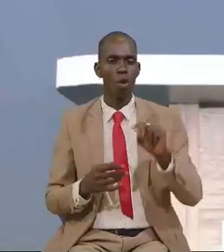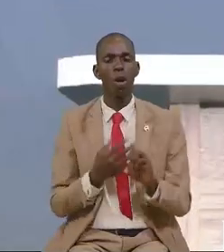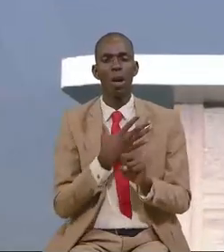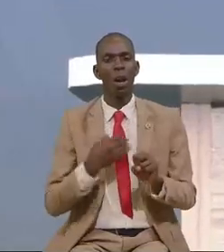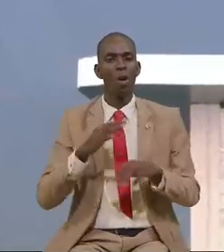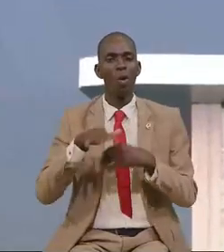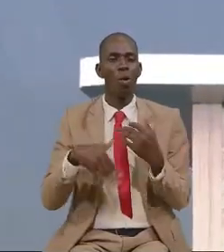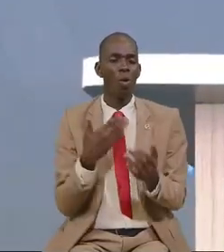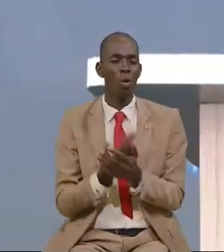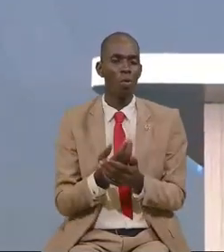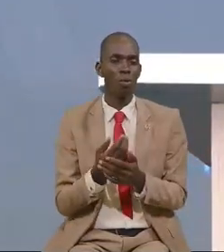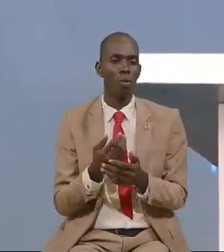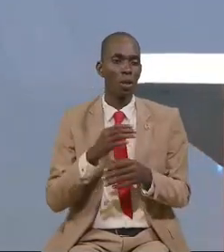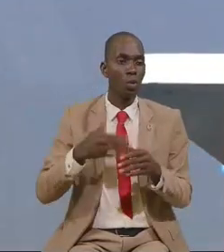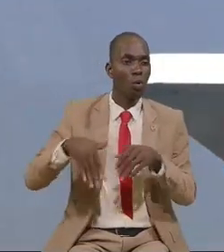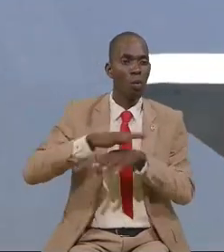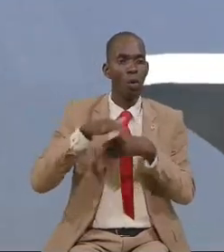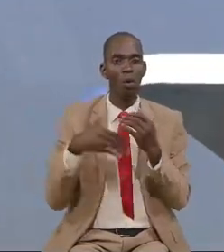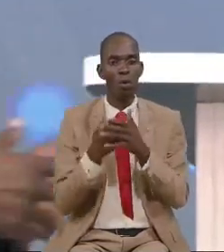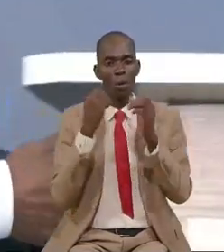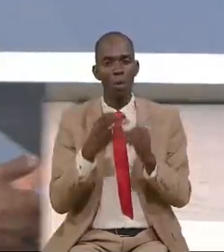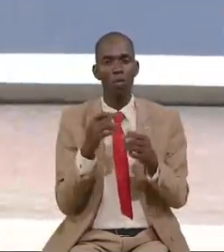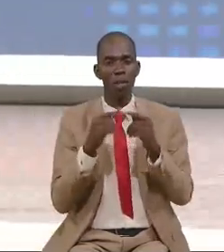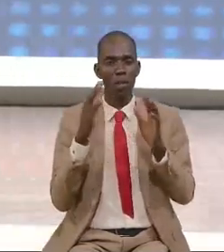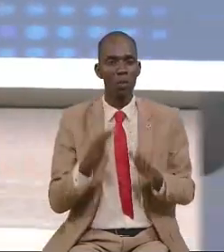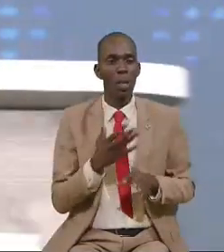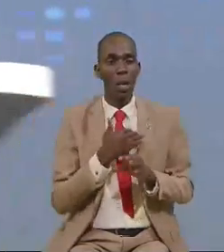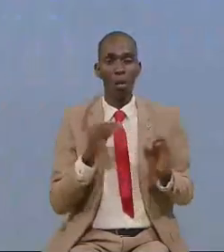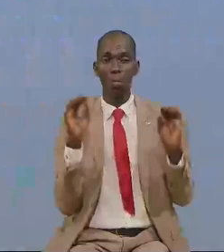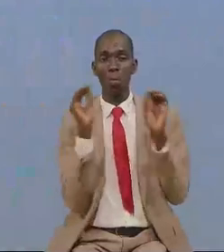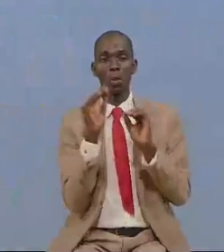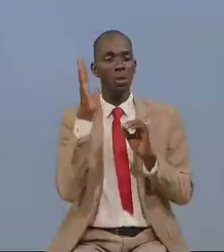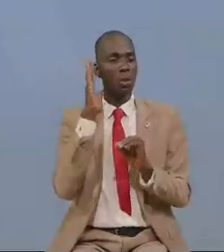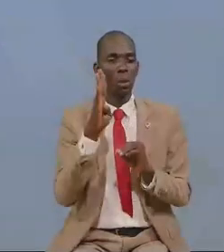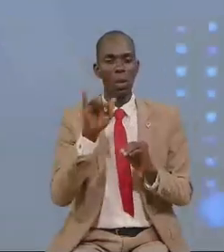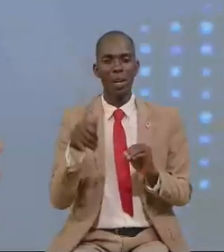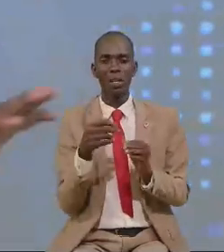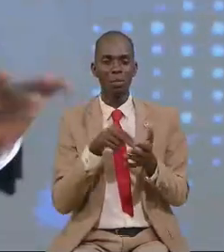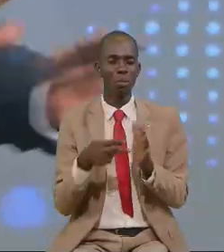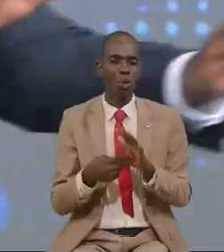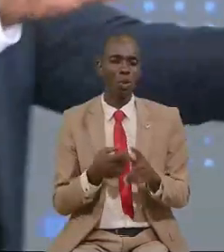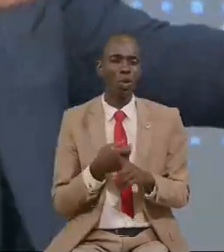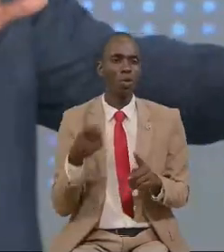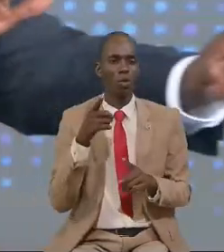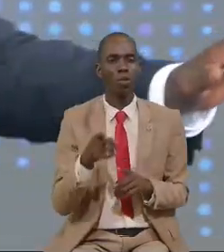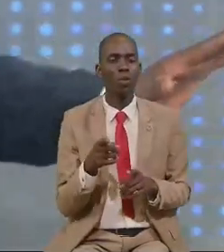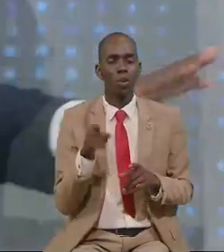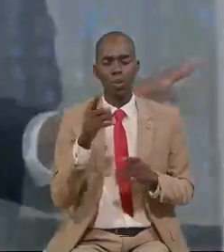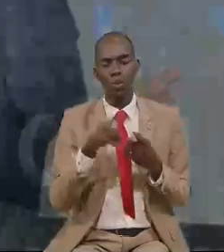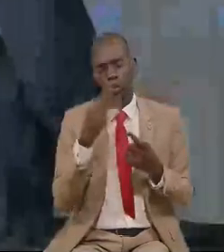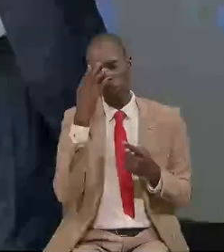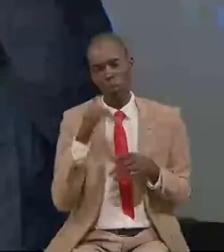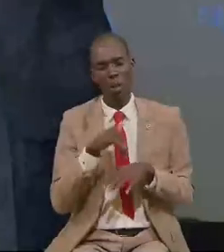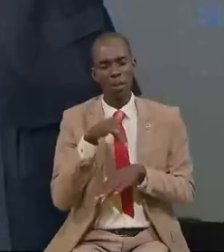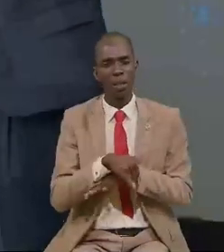Et rien ne pourra vous nuire. Tu veux dormir la nuit, tu as prié normalement, tu lis tout ce que tu